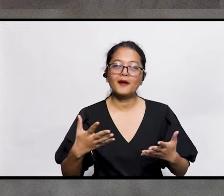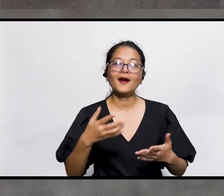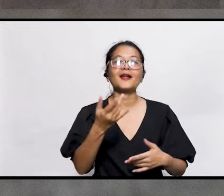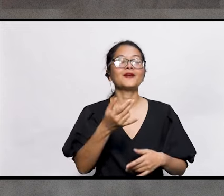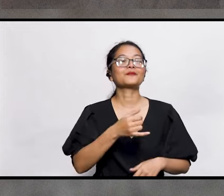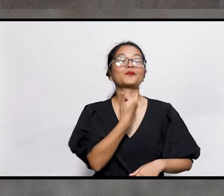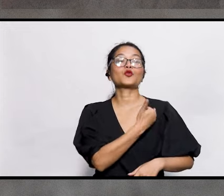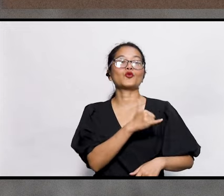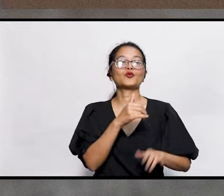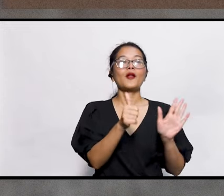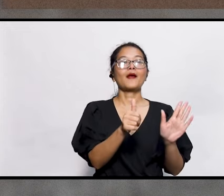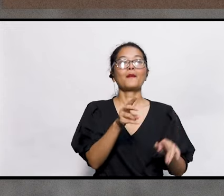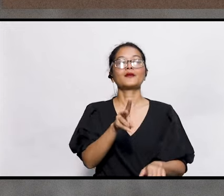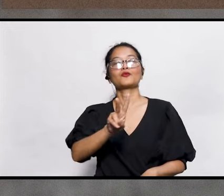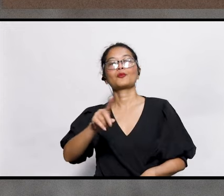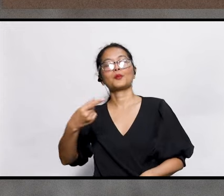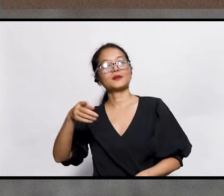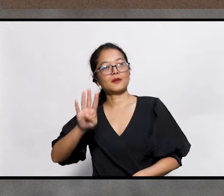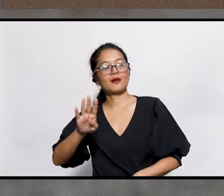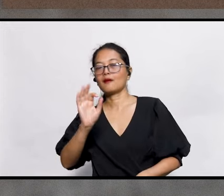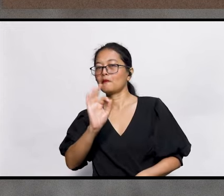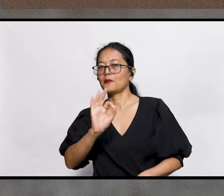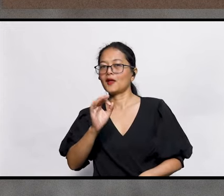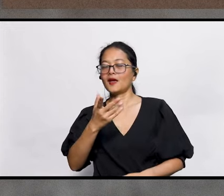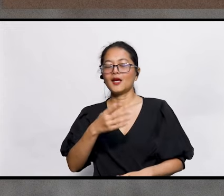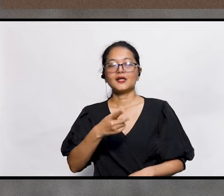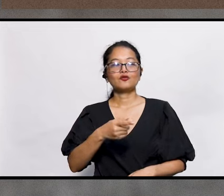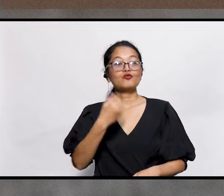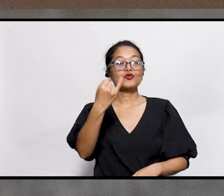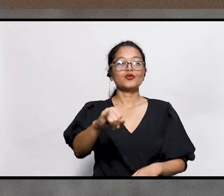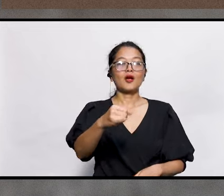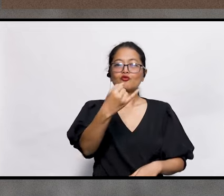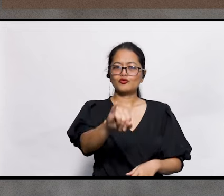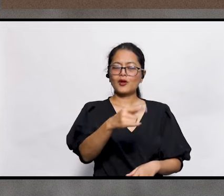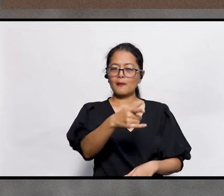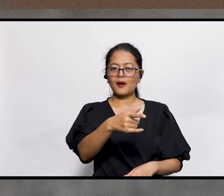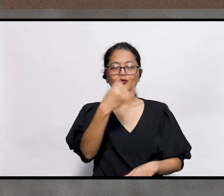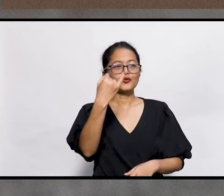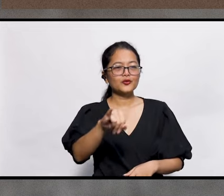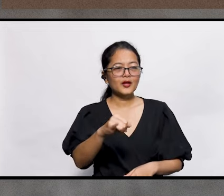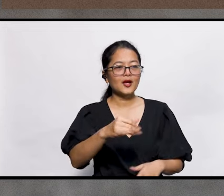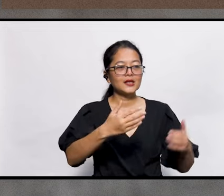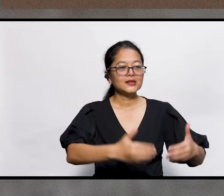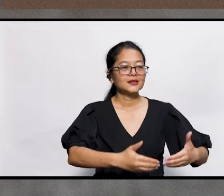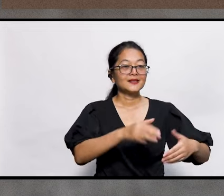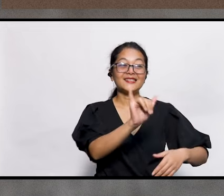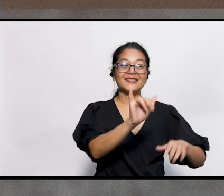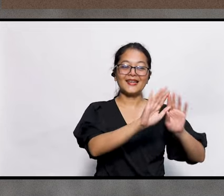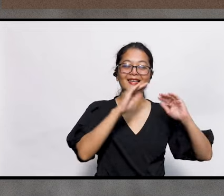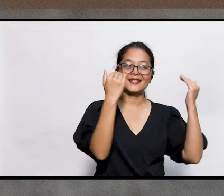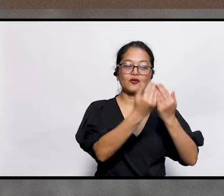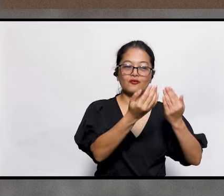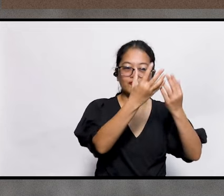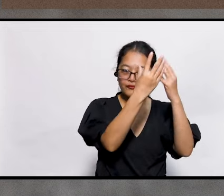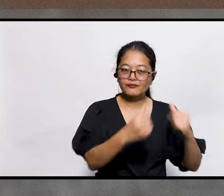5 S8 apa si ujungnya tembok y akan runtuh apa perjalanannya berjalan